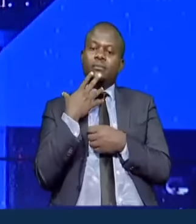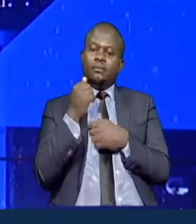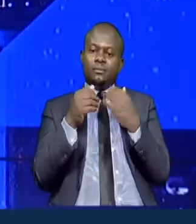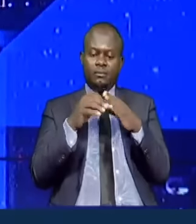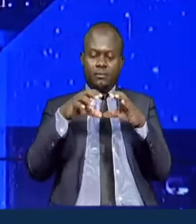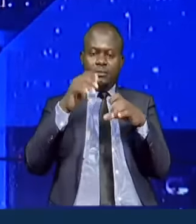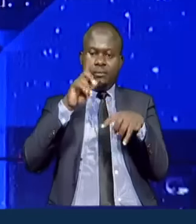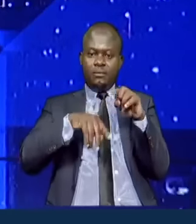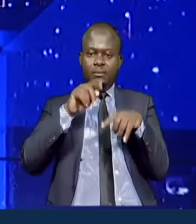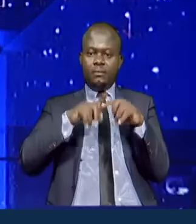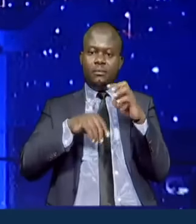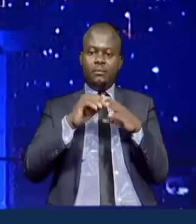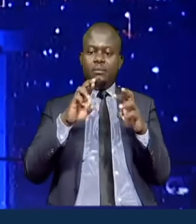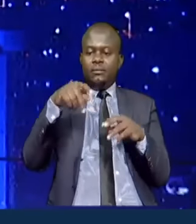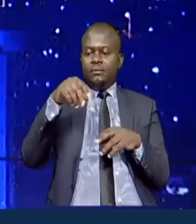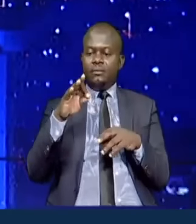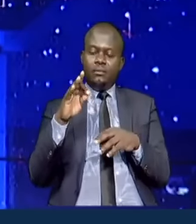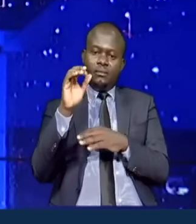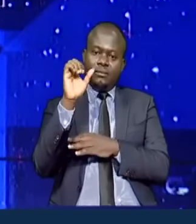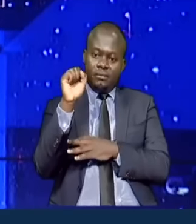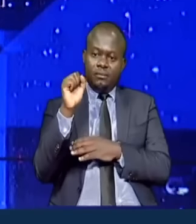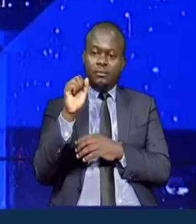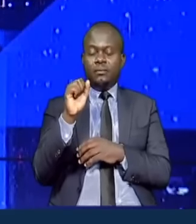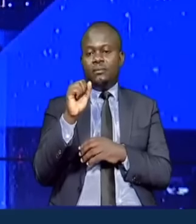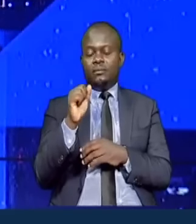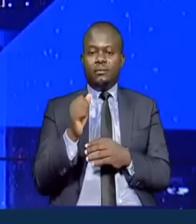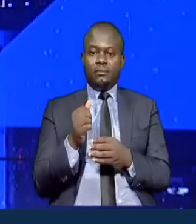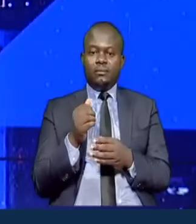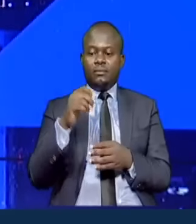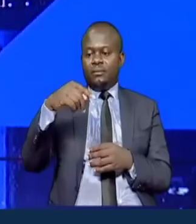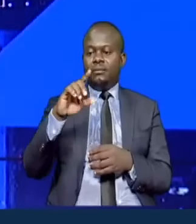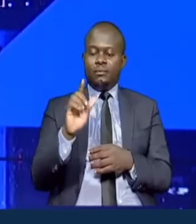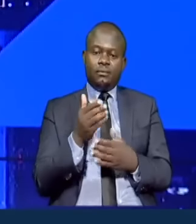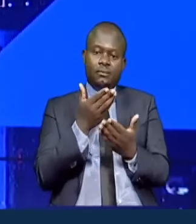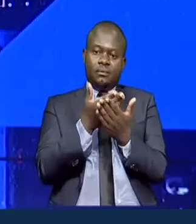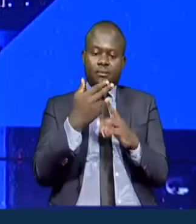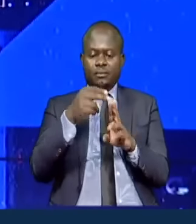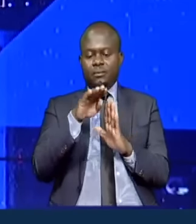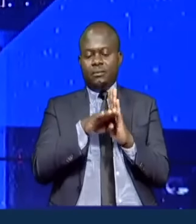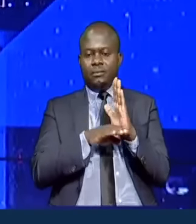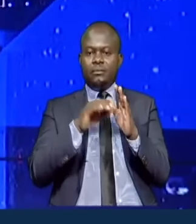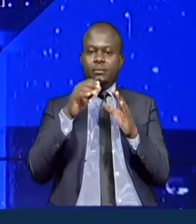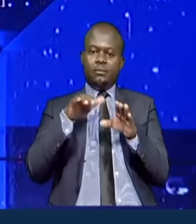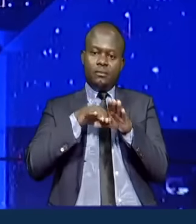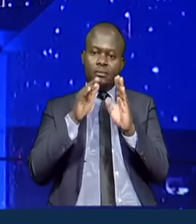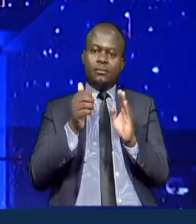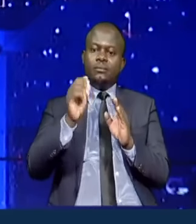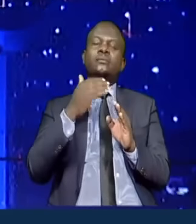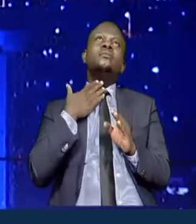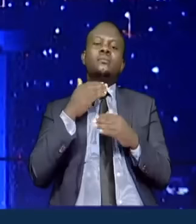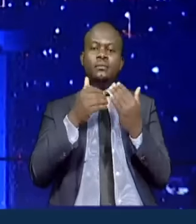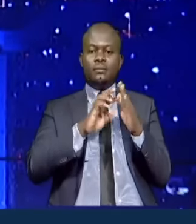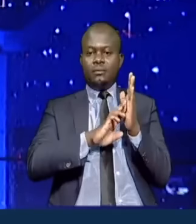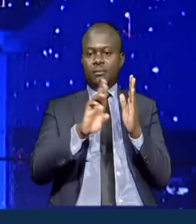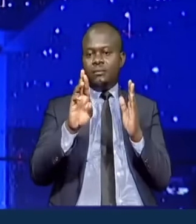ya politike ya FPR ndetse na PL yashyikirije komisiyo y'igihugu y'amatora urutonde rw'abakandida yifuza kubazayihagararira mu